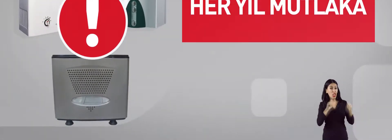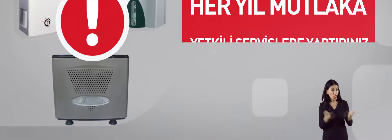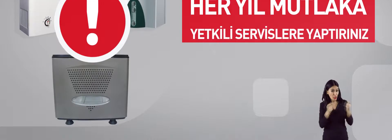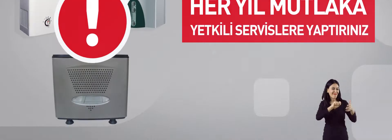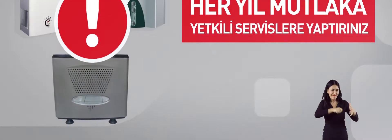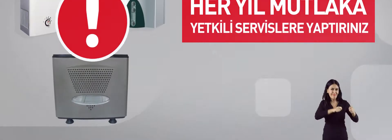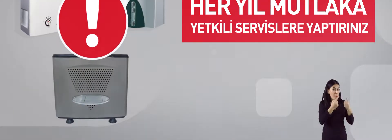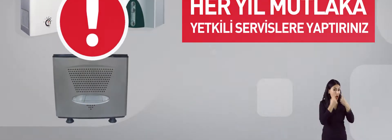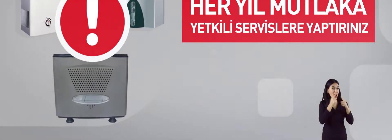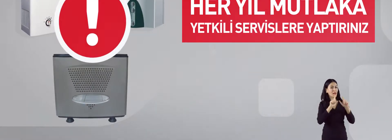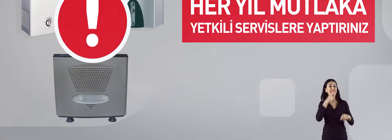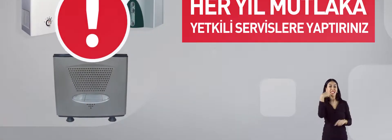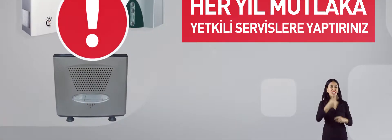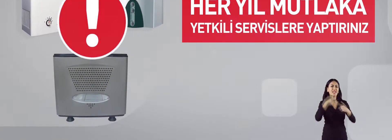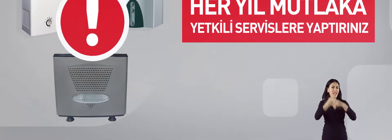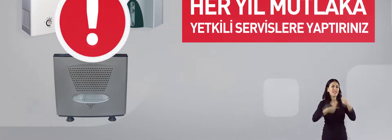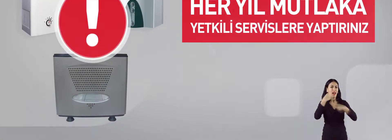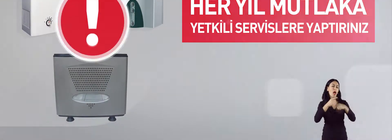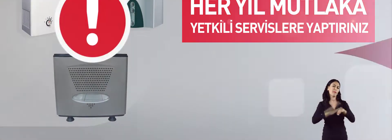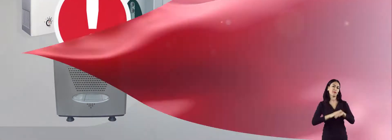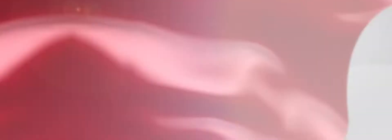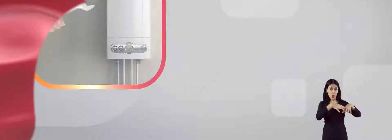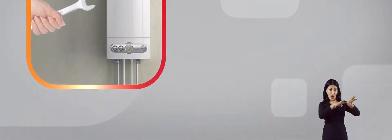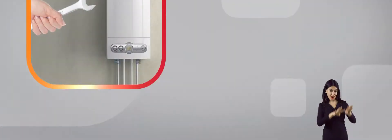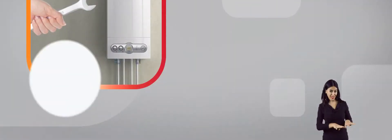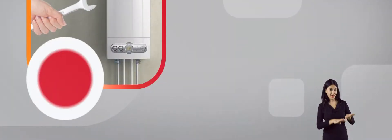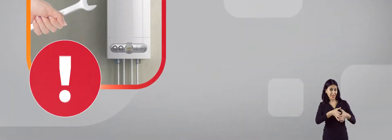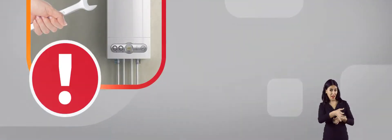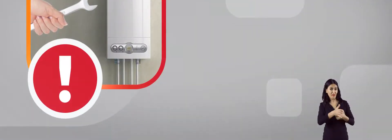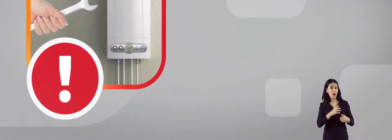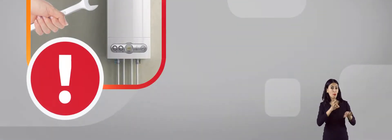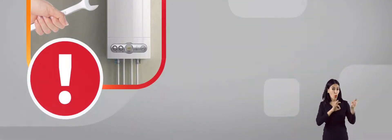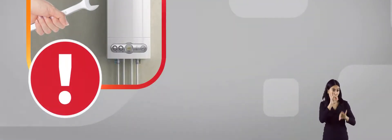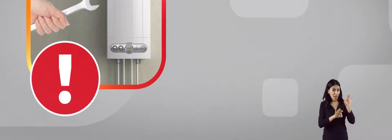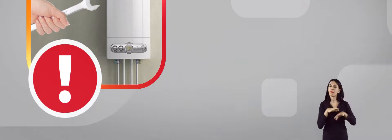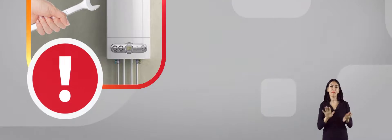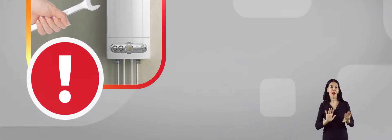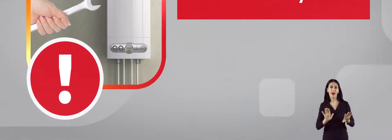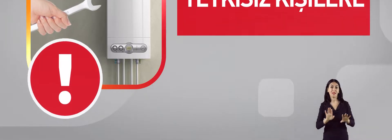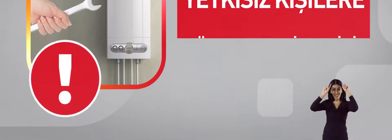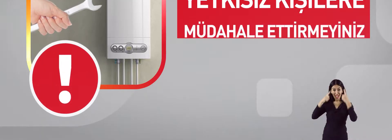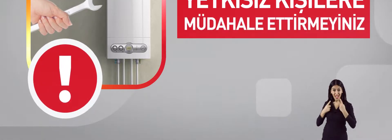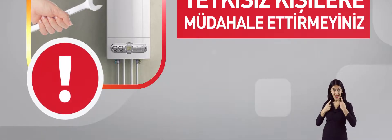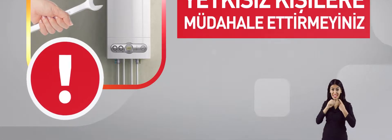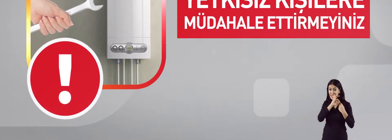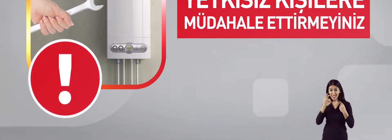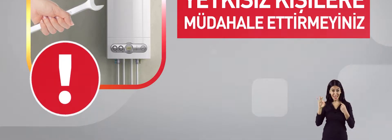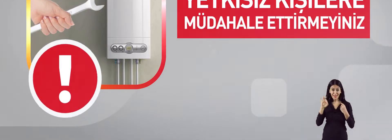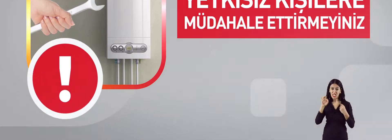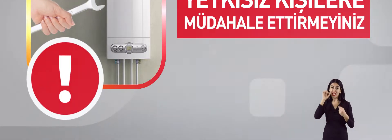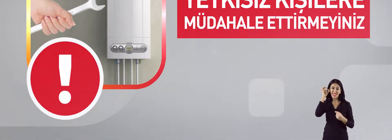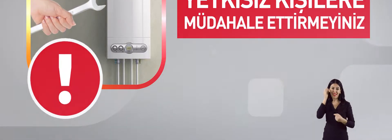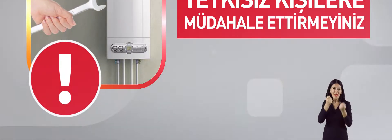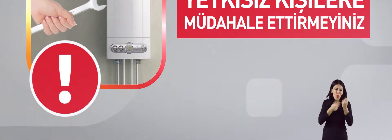doğalgazla çalışan cihazların bakımını her yıl yaptırır. Doğalgaz tesisatına müdahale etmez,